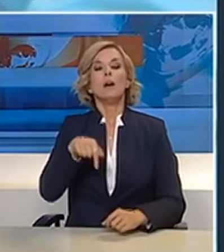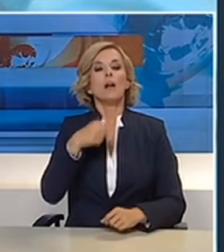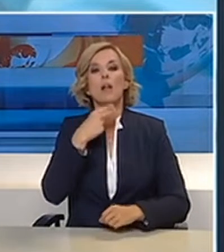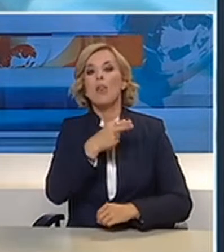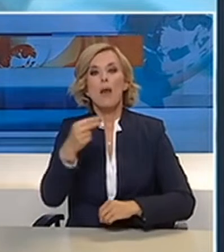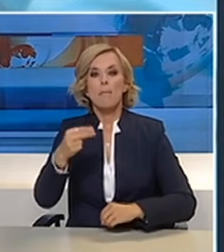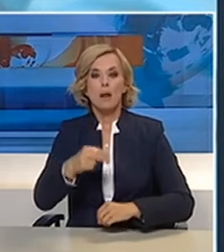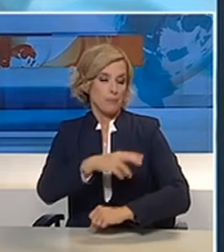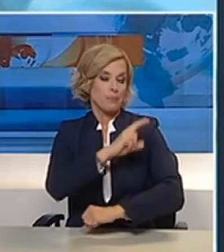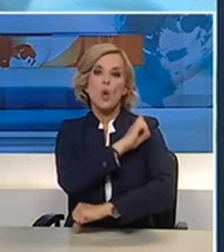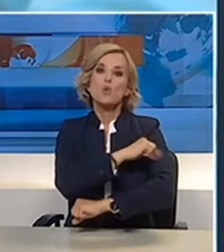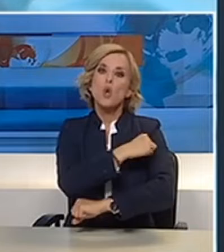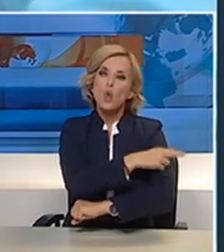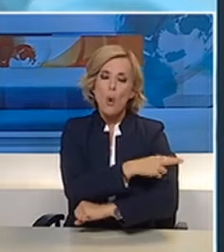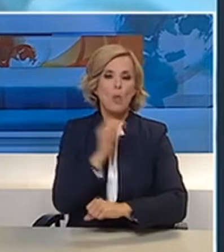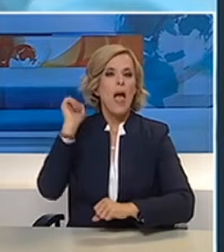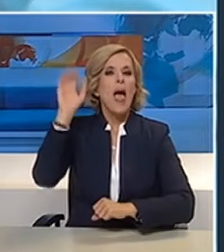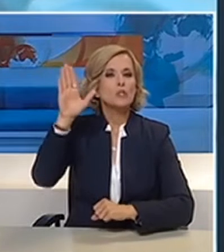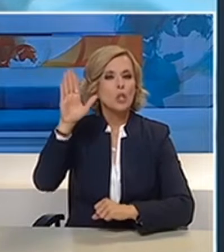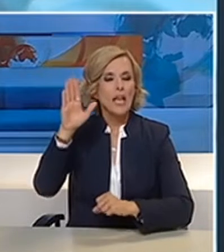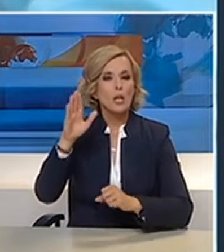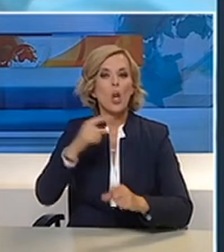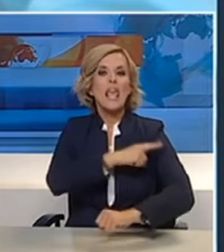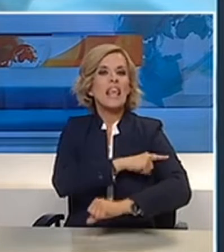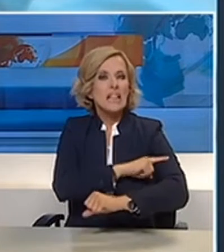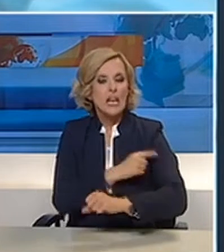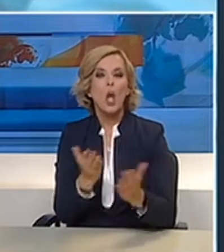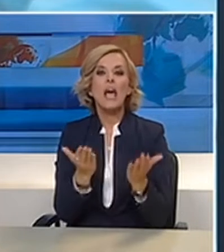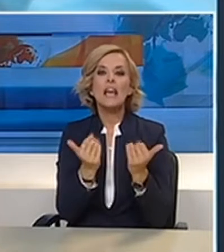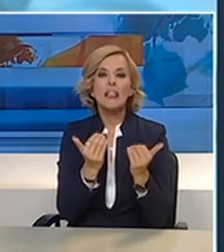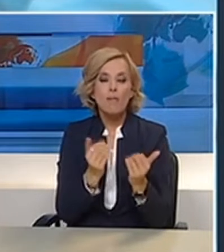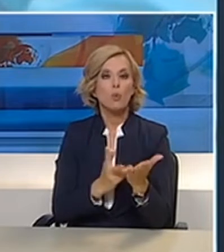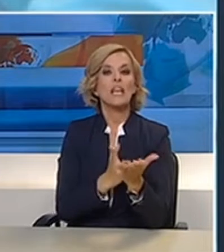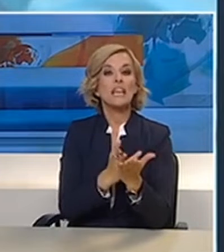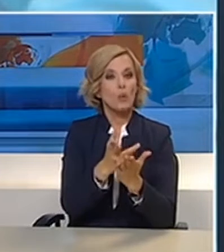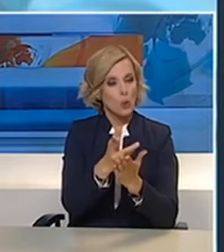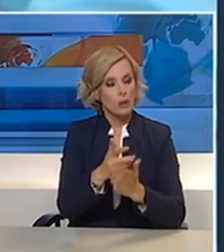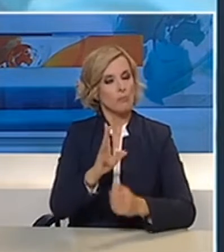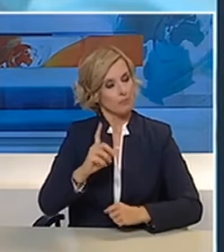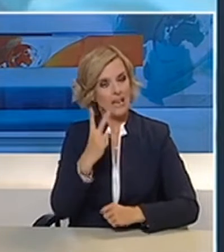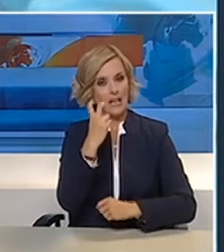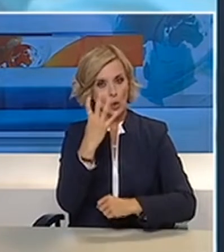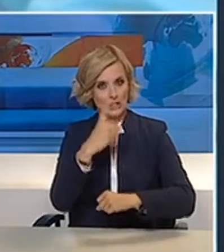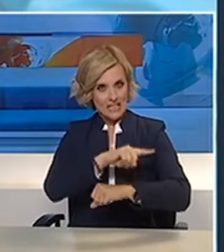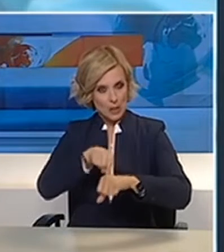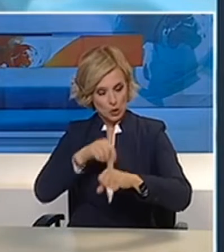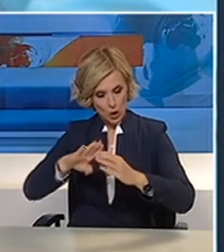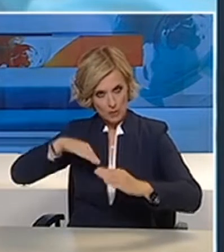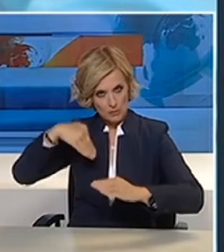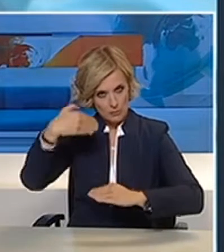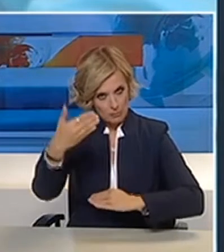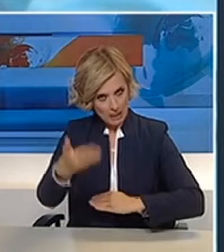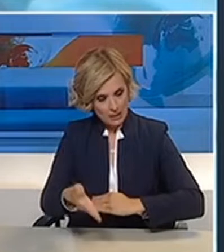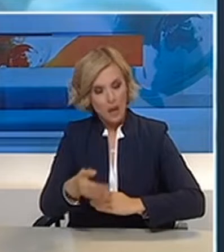όπως παραδείγματι η λειτουργία τακτικών εξωτερικών ιατρίων και τακτικών χειρουργείων, σε 24 ώρες θα υπάρξει τοποθέτηση της Επιτροπής, όπως και